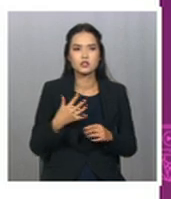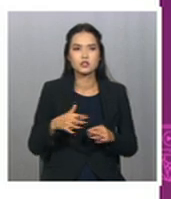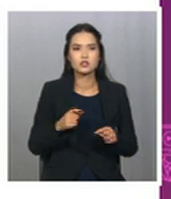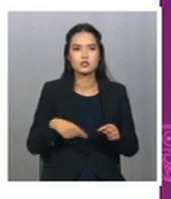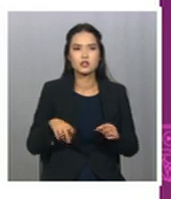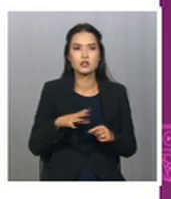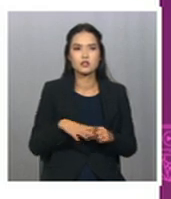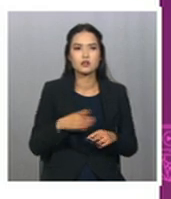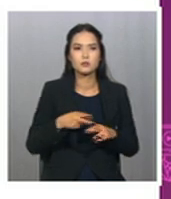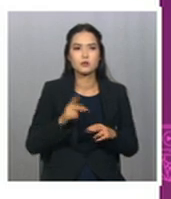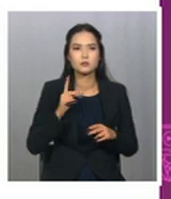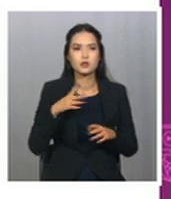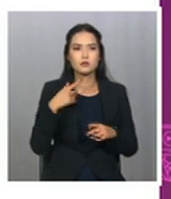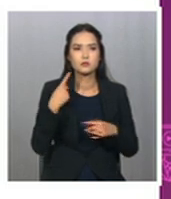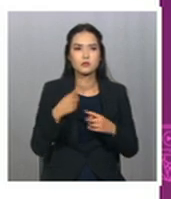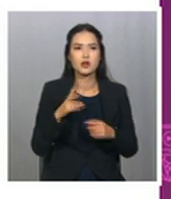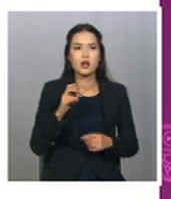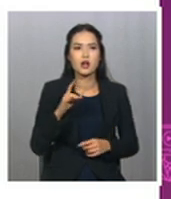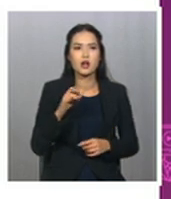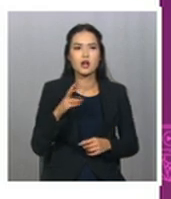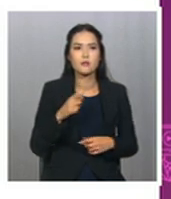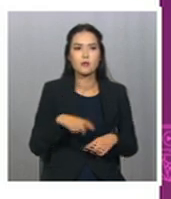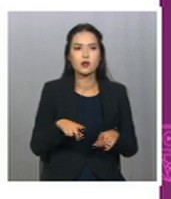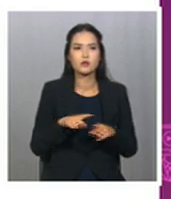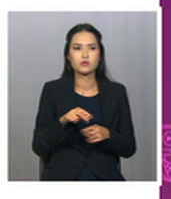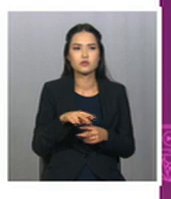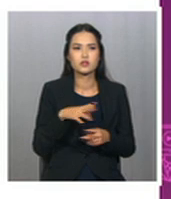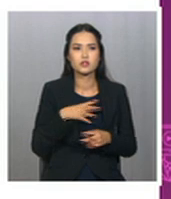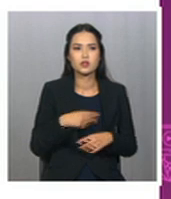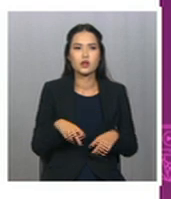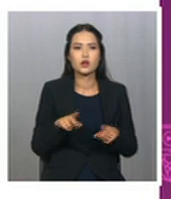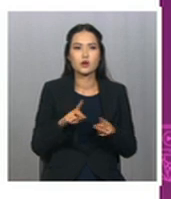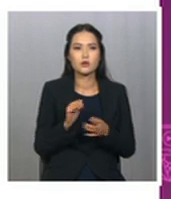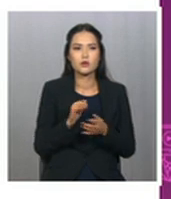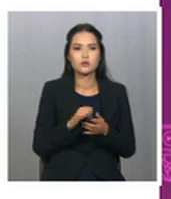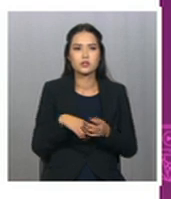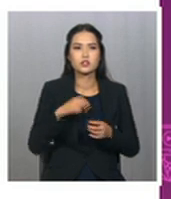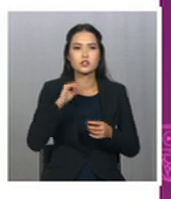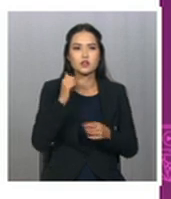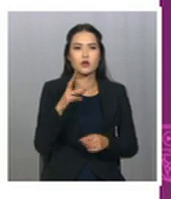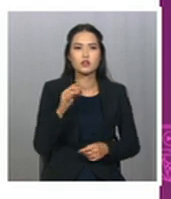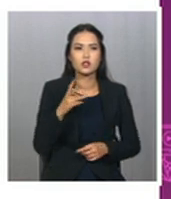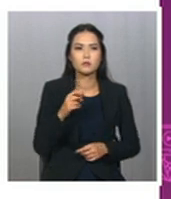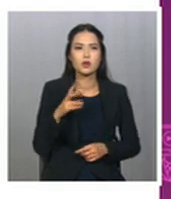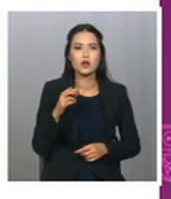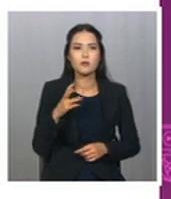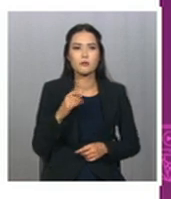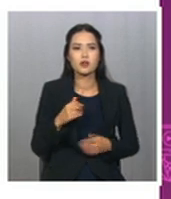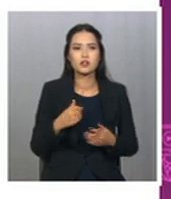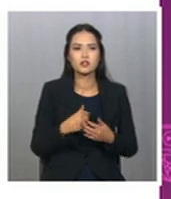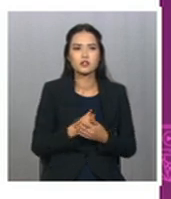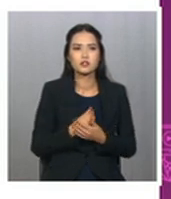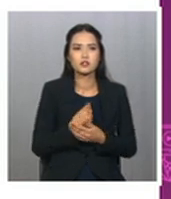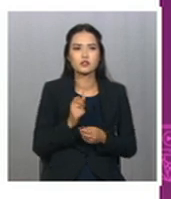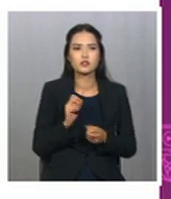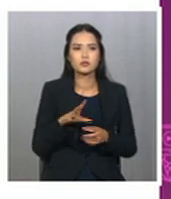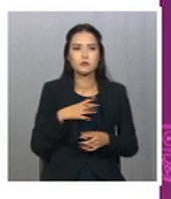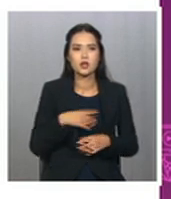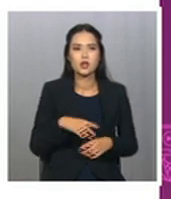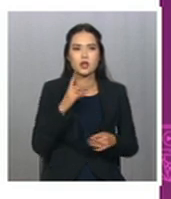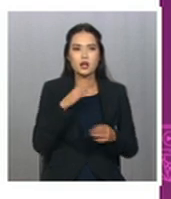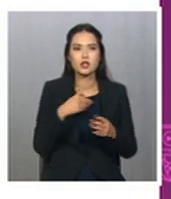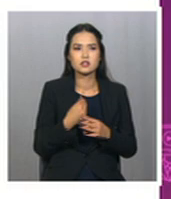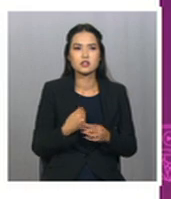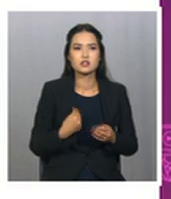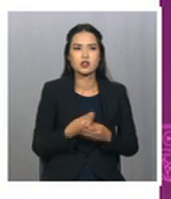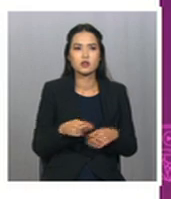Қарабас әзір тұр екен. Осының ертеңінде Құнанбай Абайды және жұмсады. Қасына тағы сол Қарабасты қосып,